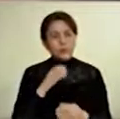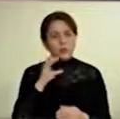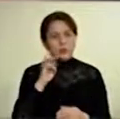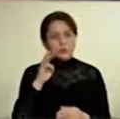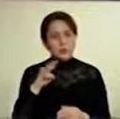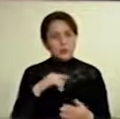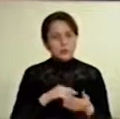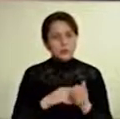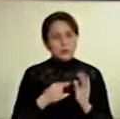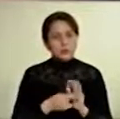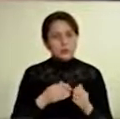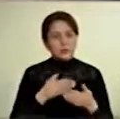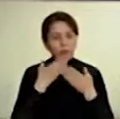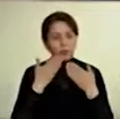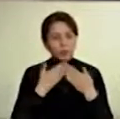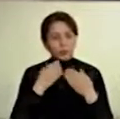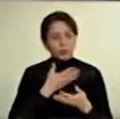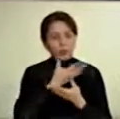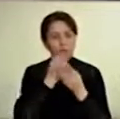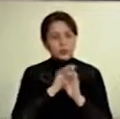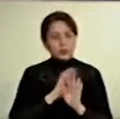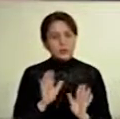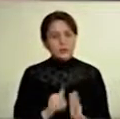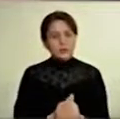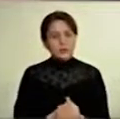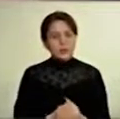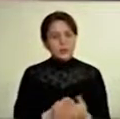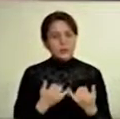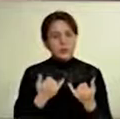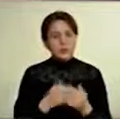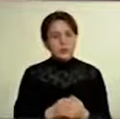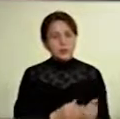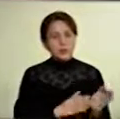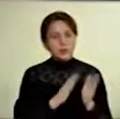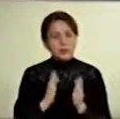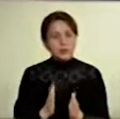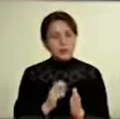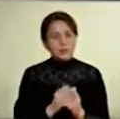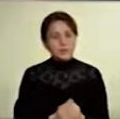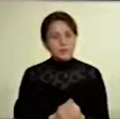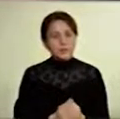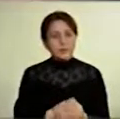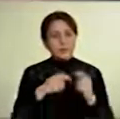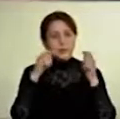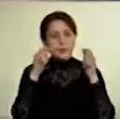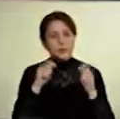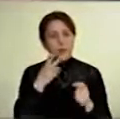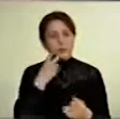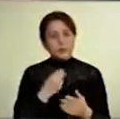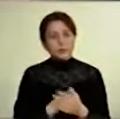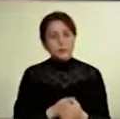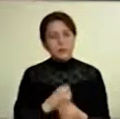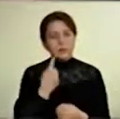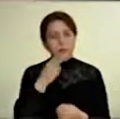santimetr kvadrat deb o'qishni yodingizdan chiqarmang. Endi navbatdagi rasmga e'tibor qiling.